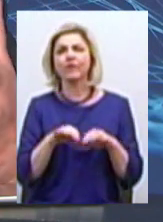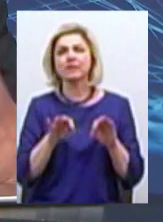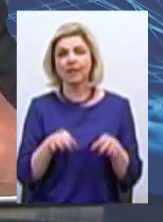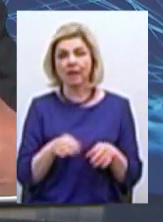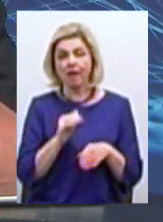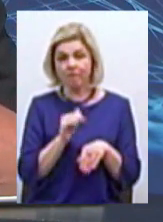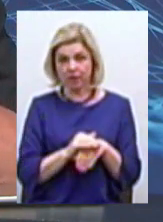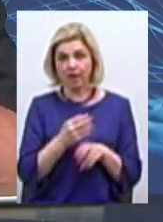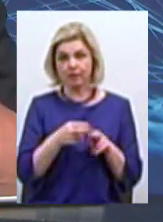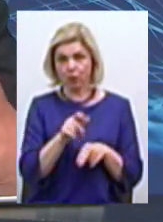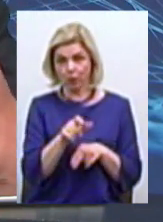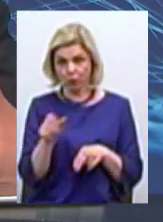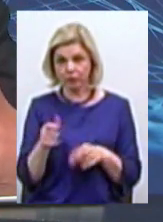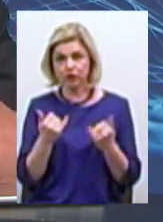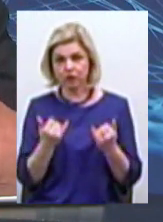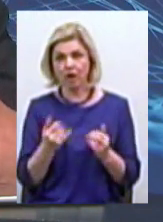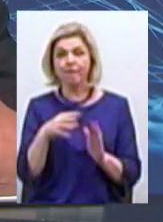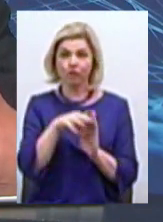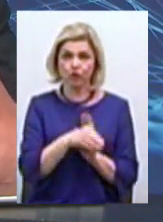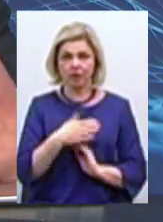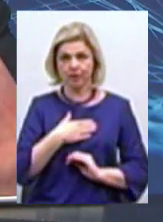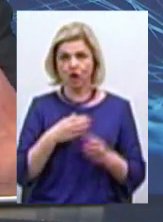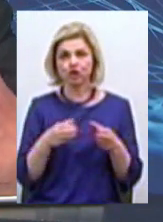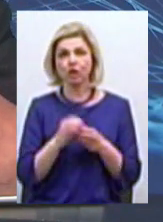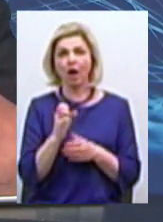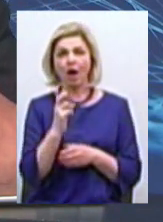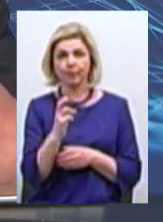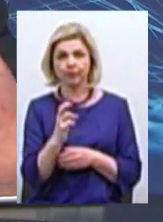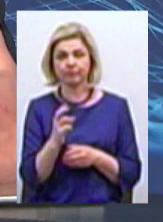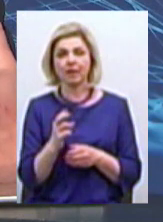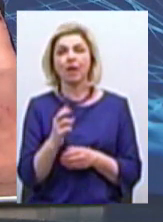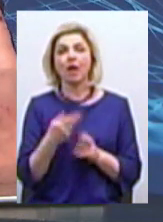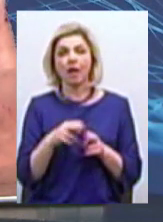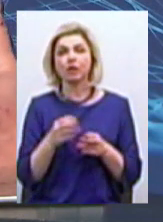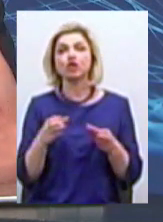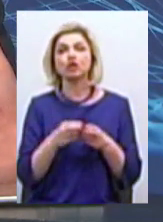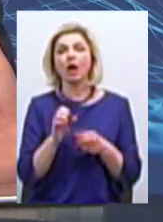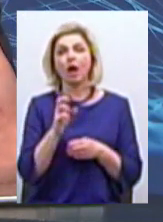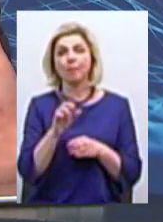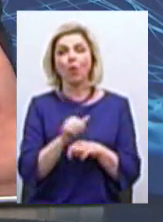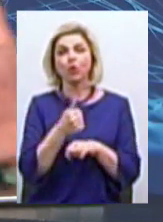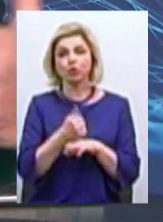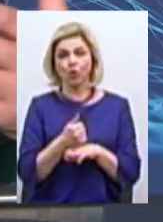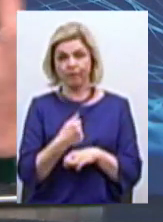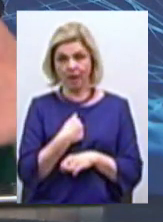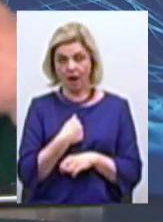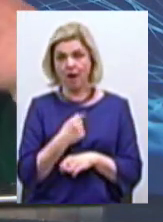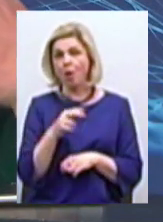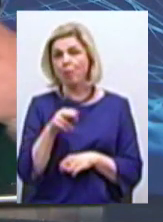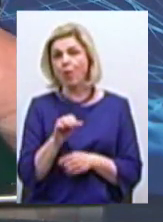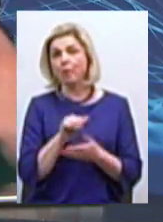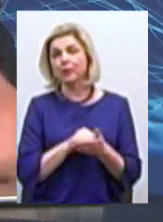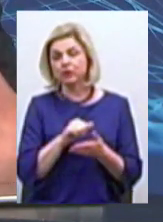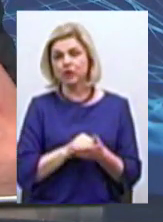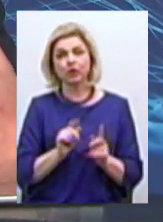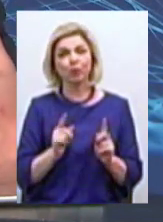люди зараз увійшли до нашого штабу. Цей штаб очолив я тільки по одній причині, тому що ми